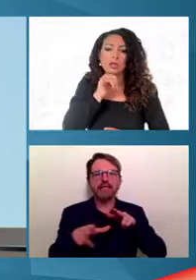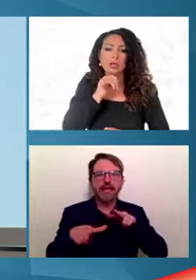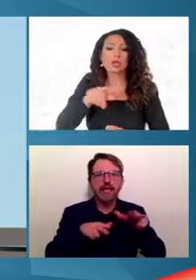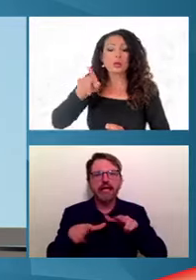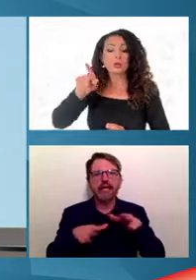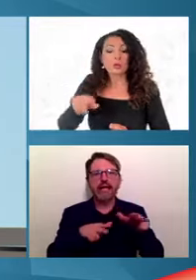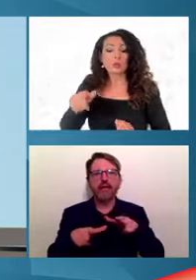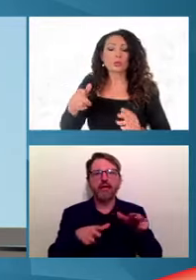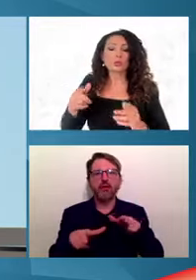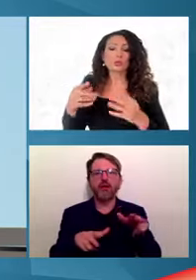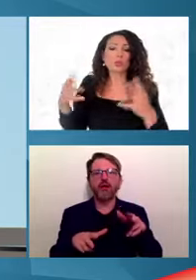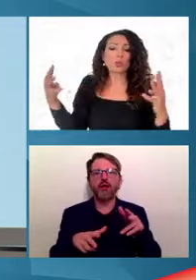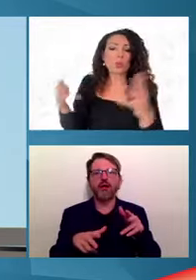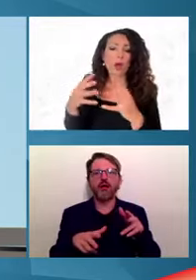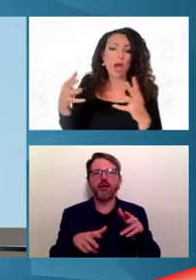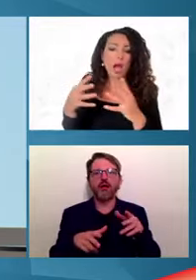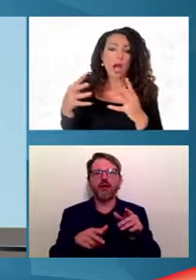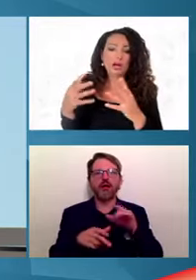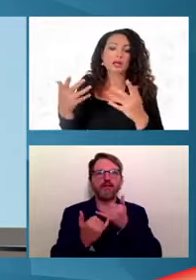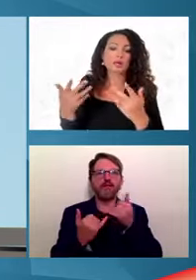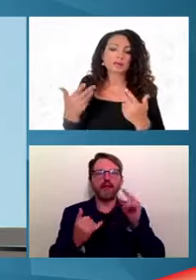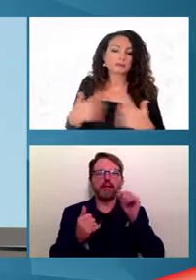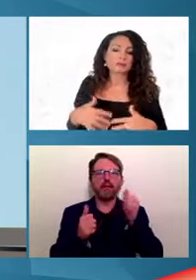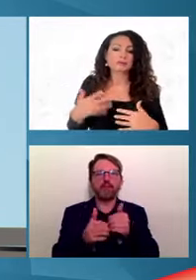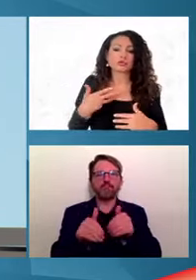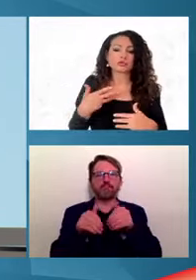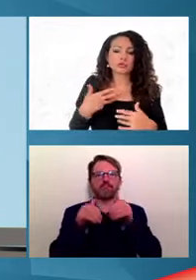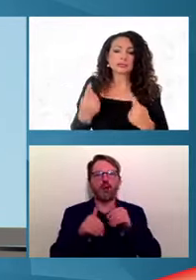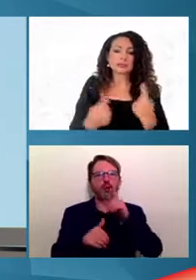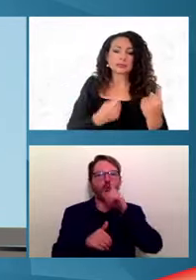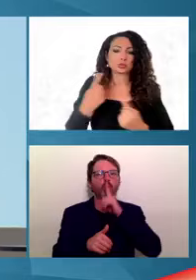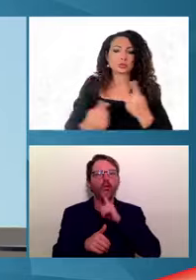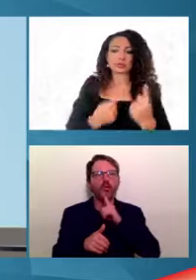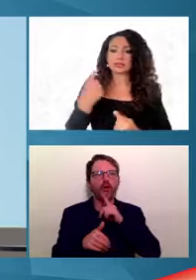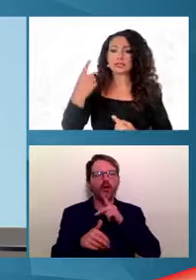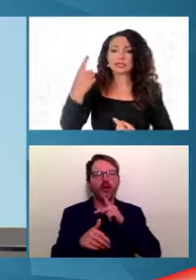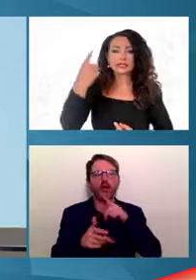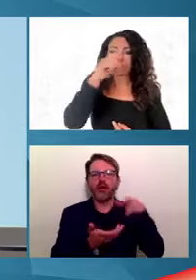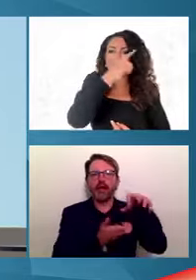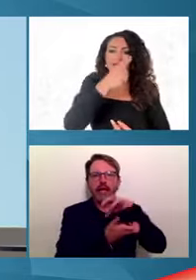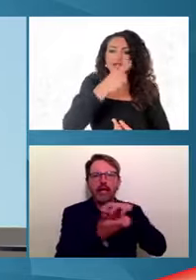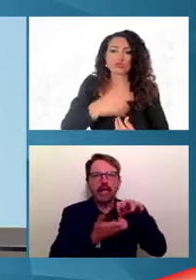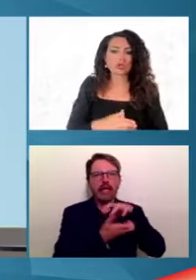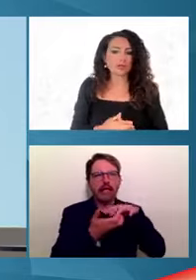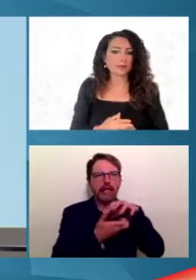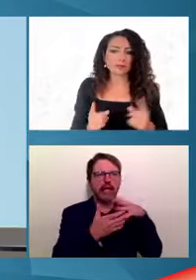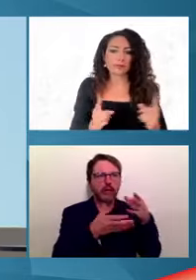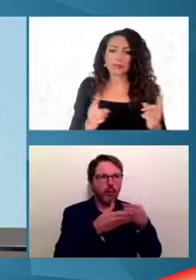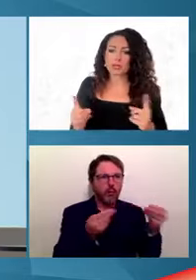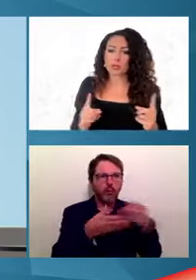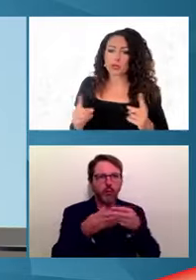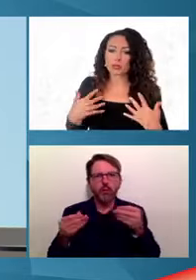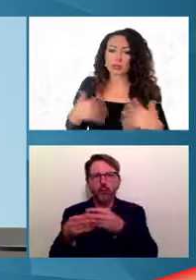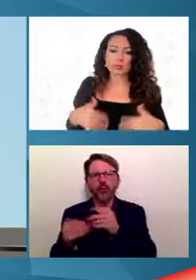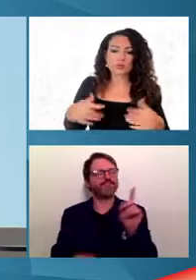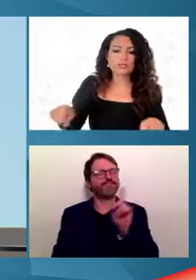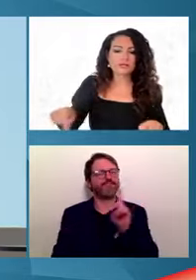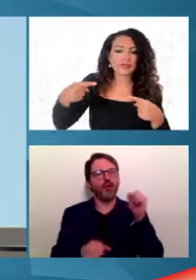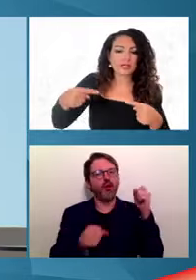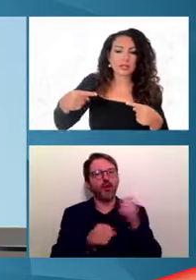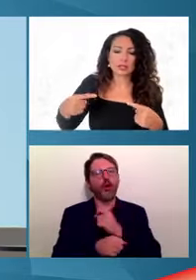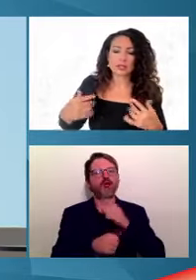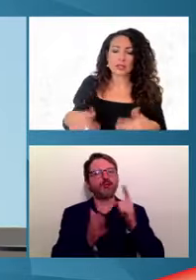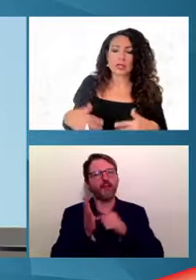wäre da hintangestellt gewesen. Es ging nur um Krisenmanagement und so war es dann eigentlich nicht. Es ging sehr oft